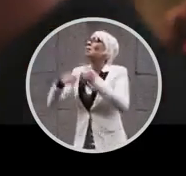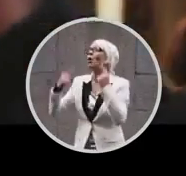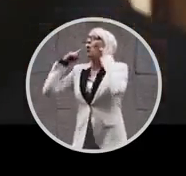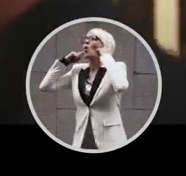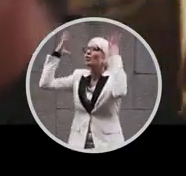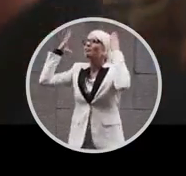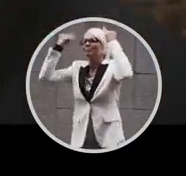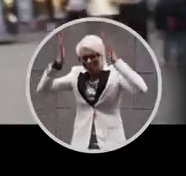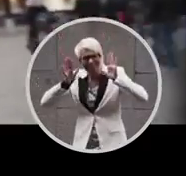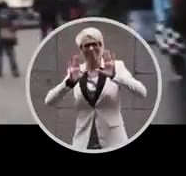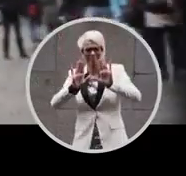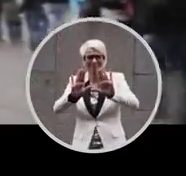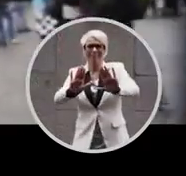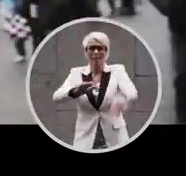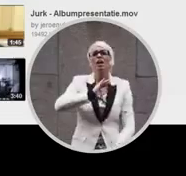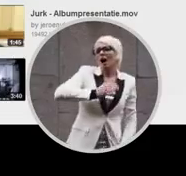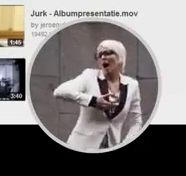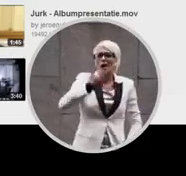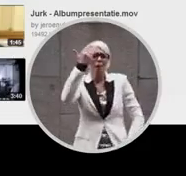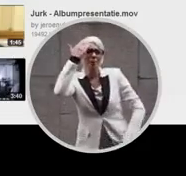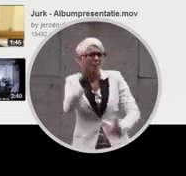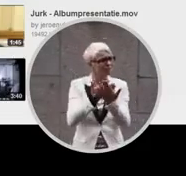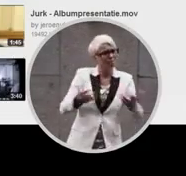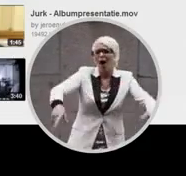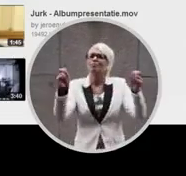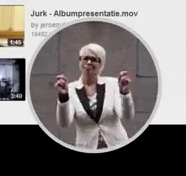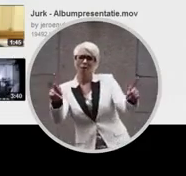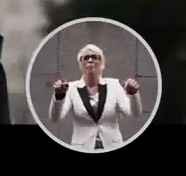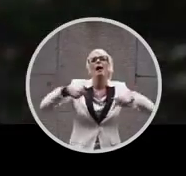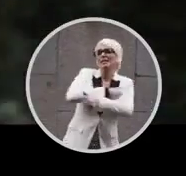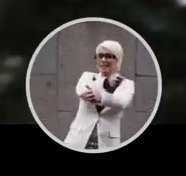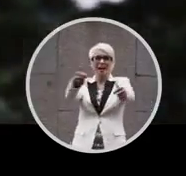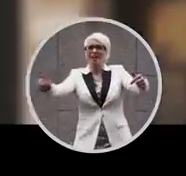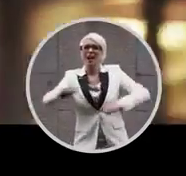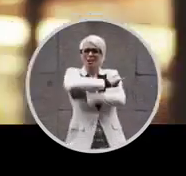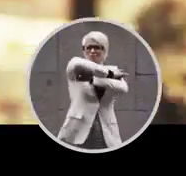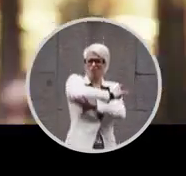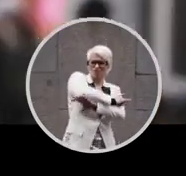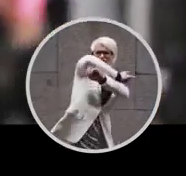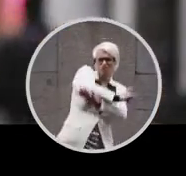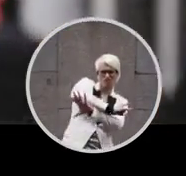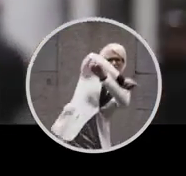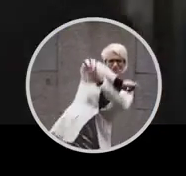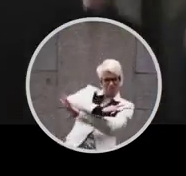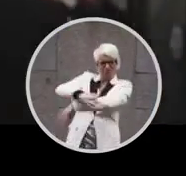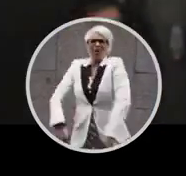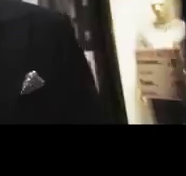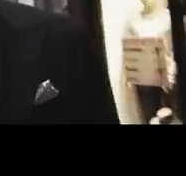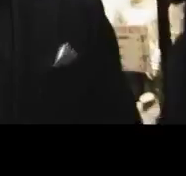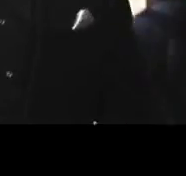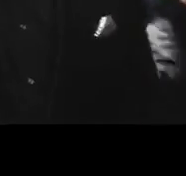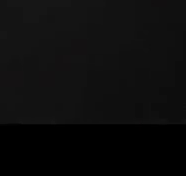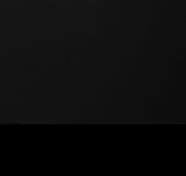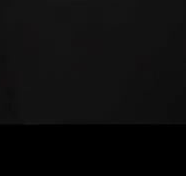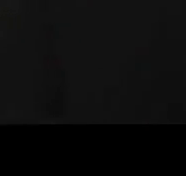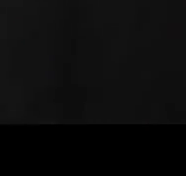willen dat mijn oeren niet meer deden Vrijheid is een schone zaak, maar iedereen die lult maar raar